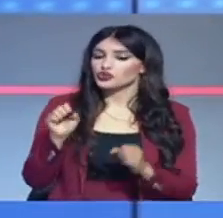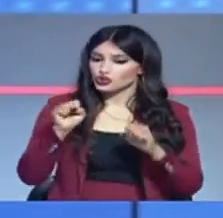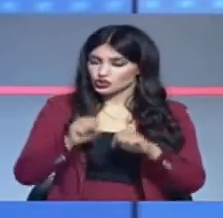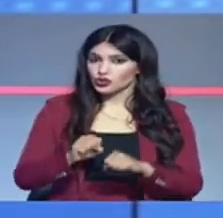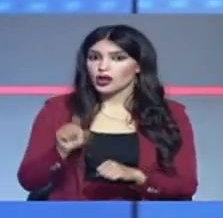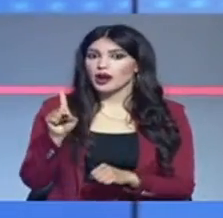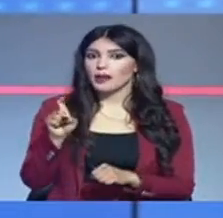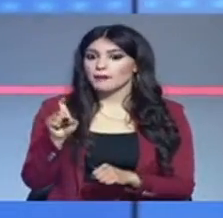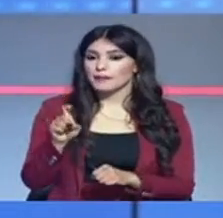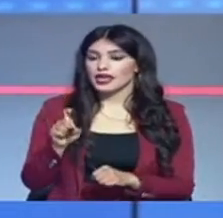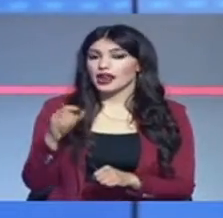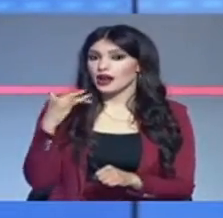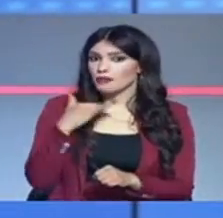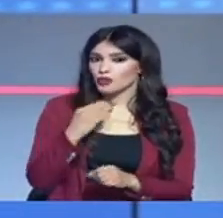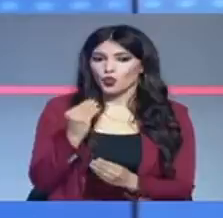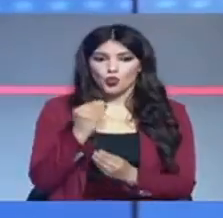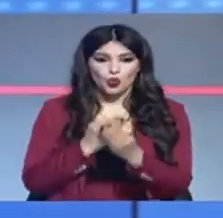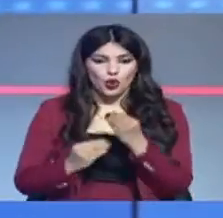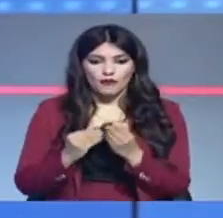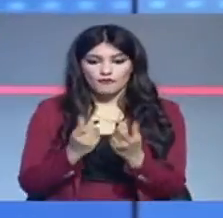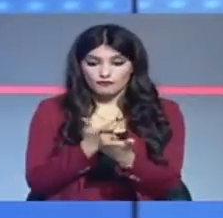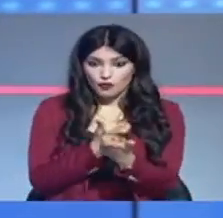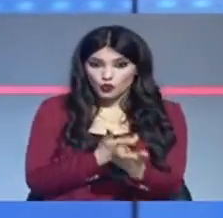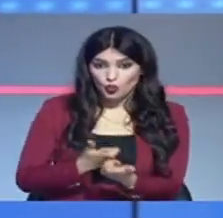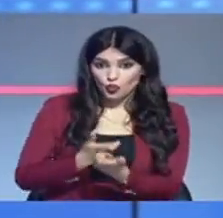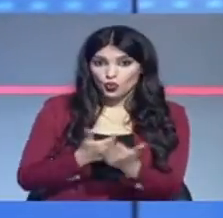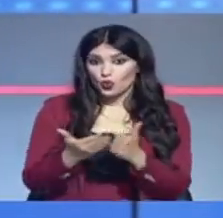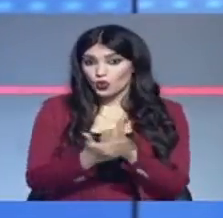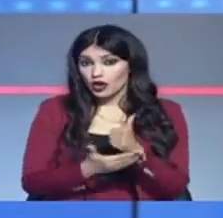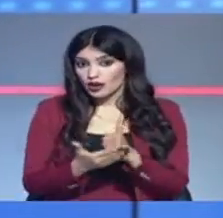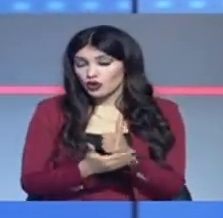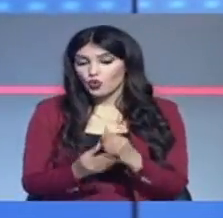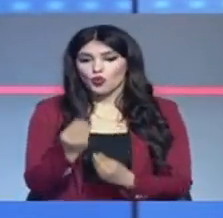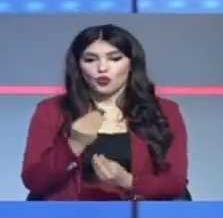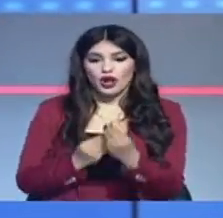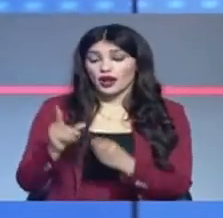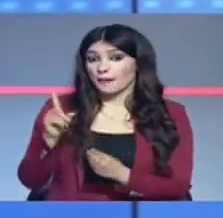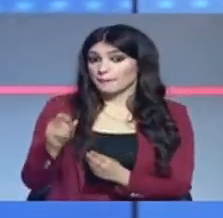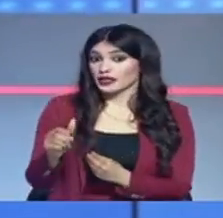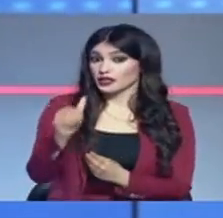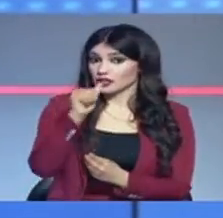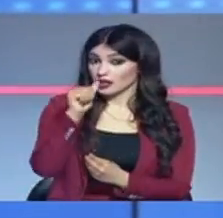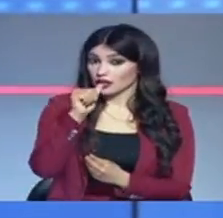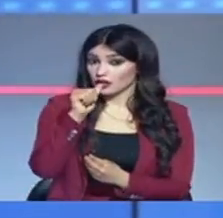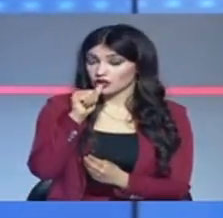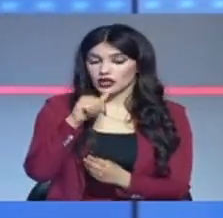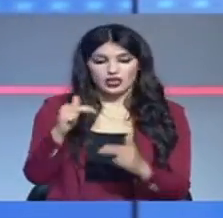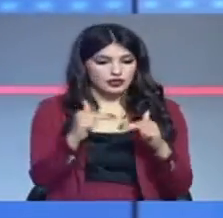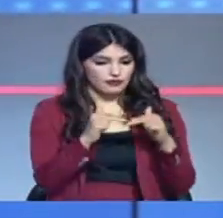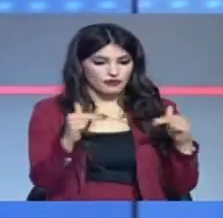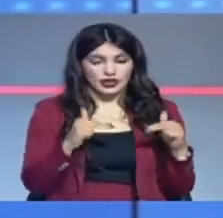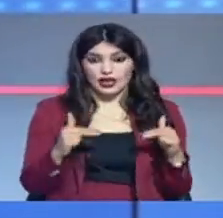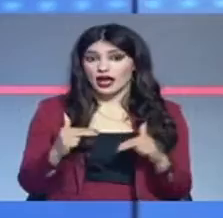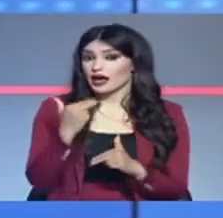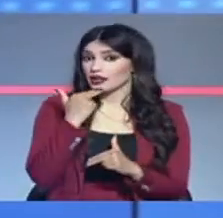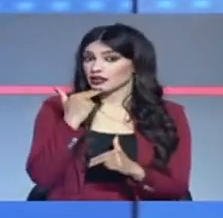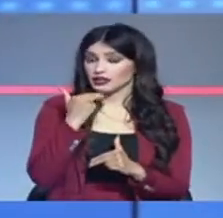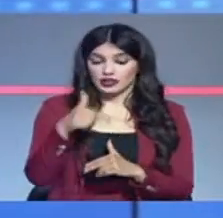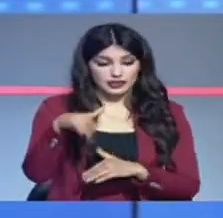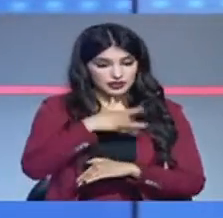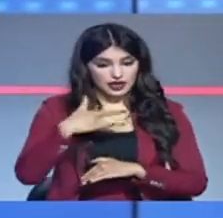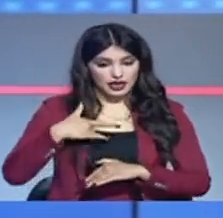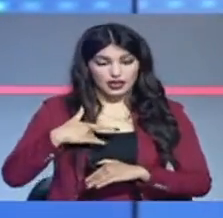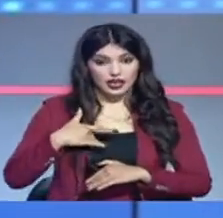المستعمله سوى وفريق او في ال في المره الشباب تكون في مستوى المواصفات الصحيه